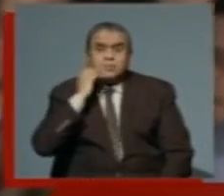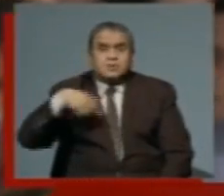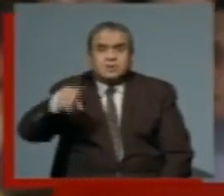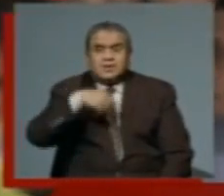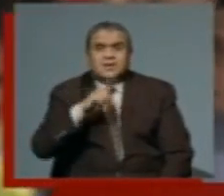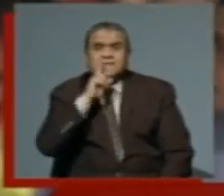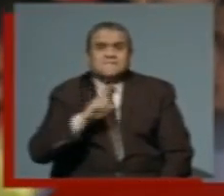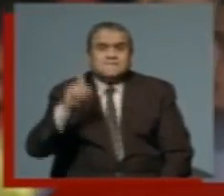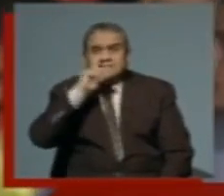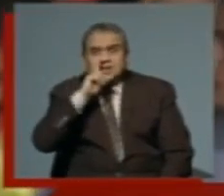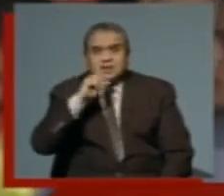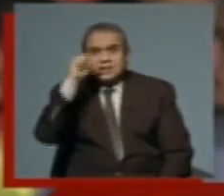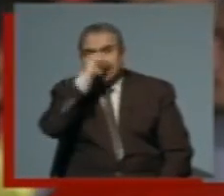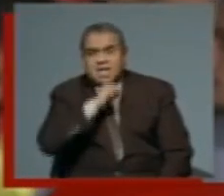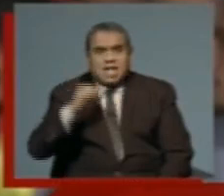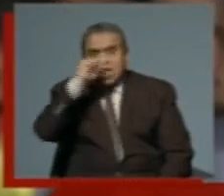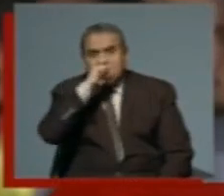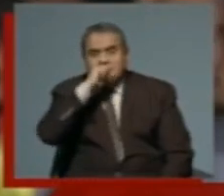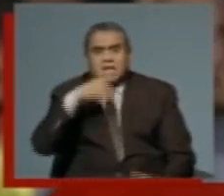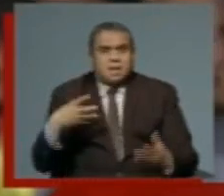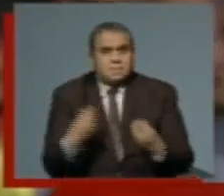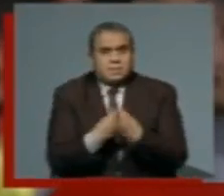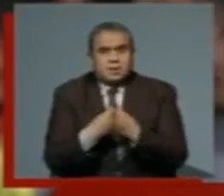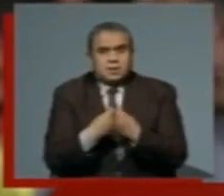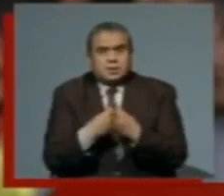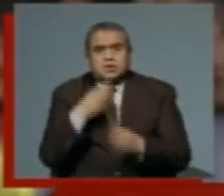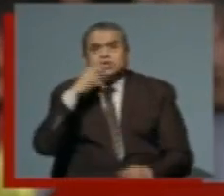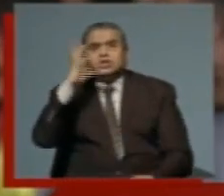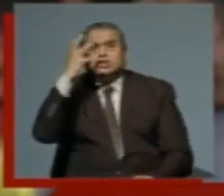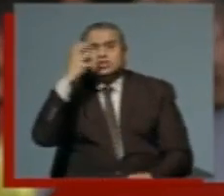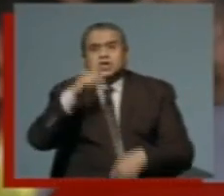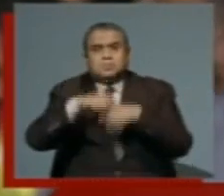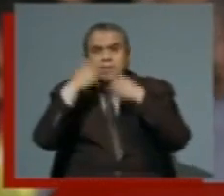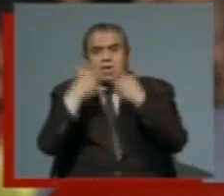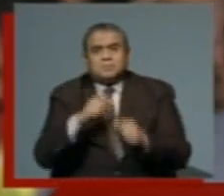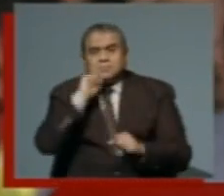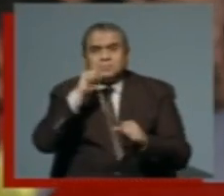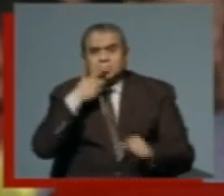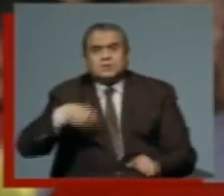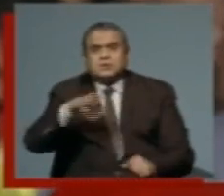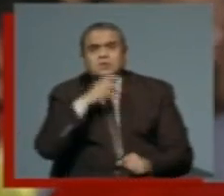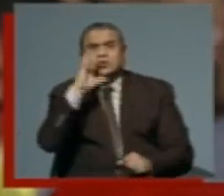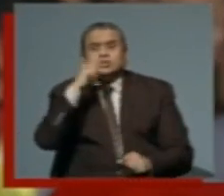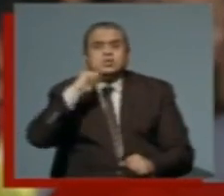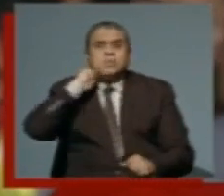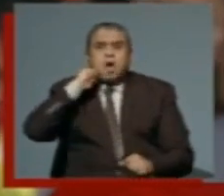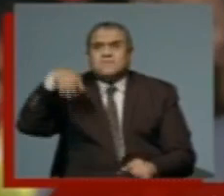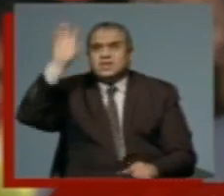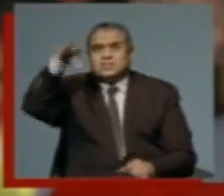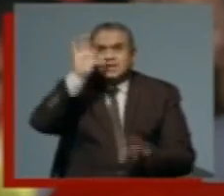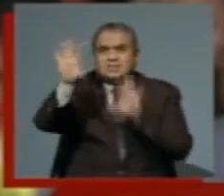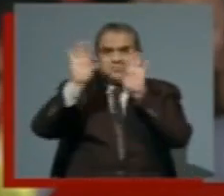والغنائيه اللي هتكون معنا النهارده من شباب الدوم اللي هم كلهم من محافظات مصر